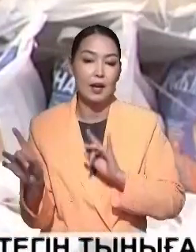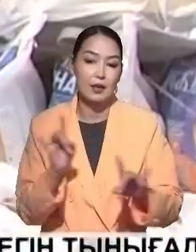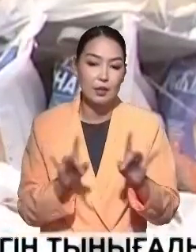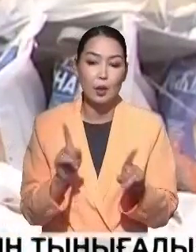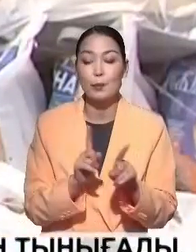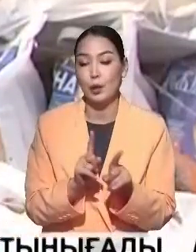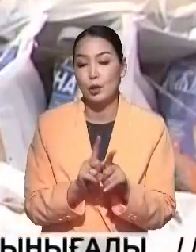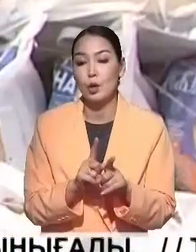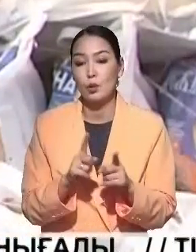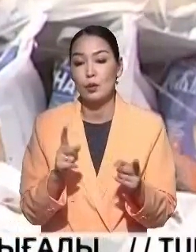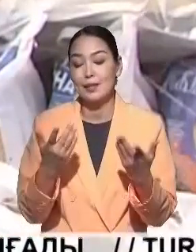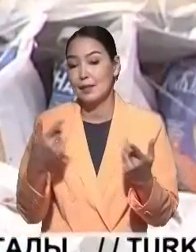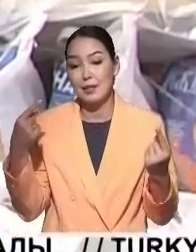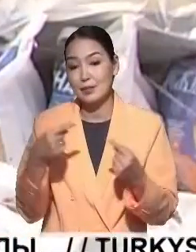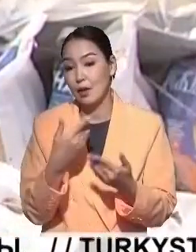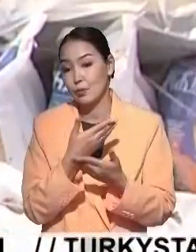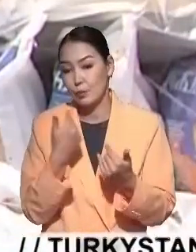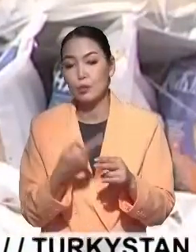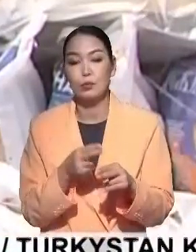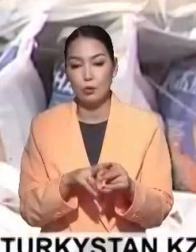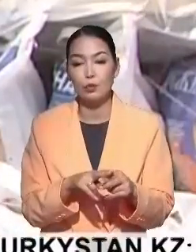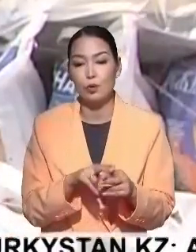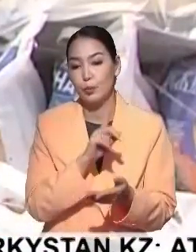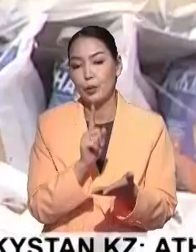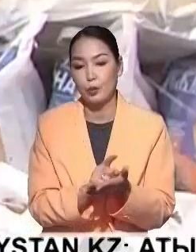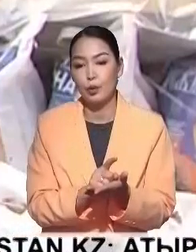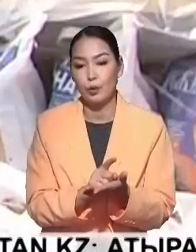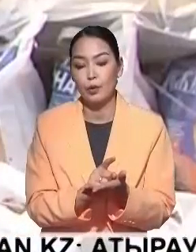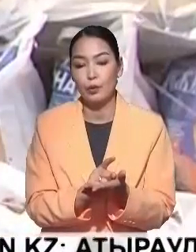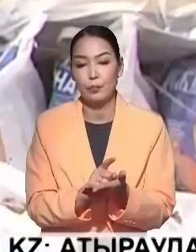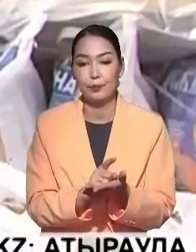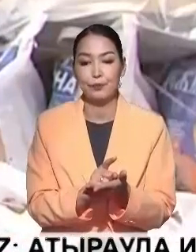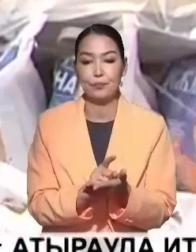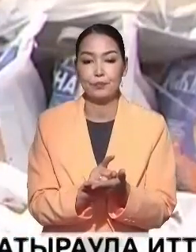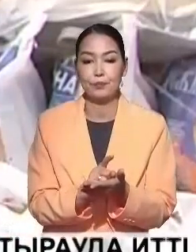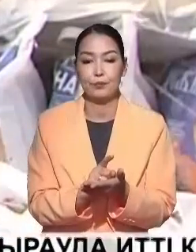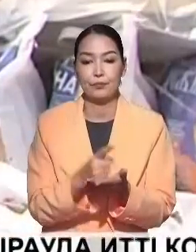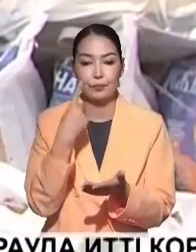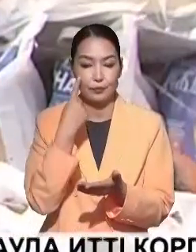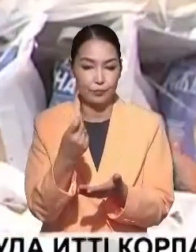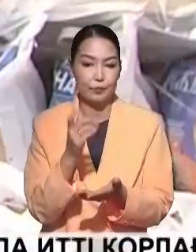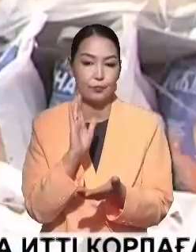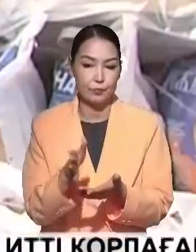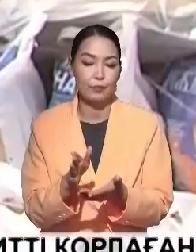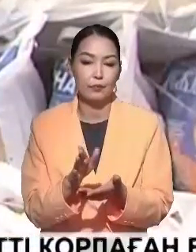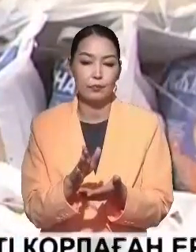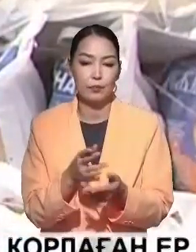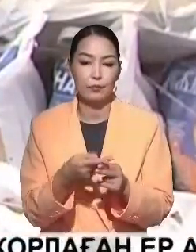сәйкес болмаса, соны бұзып жатса, біз міндетті түрде оны хабарламамызды беріп, 15 күннен кейін